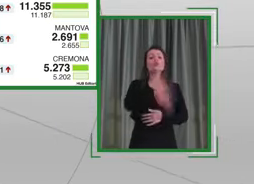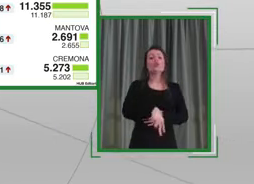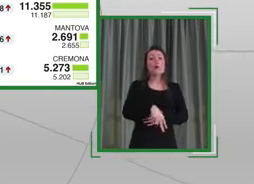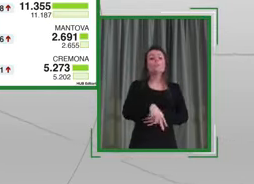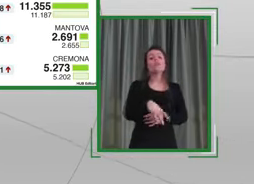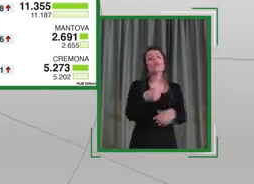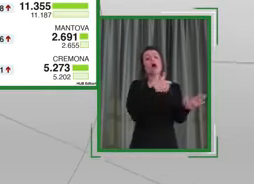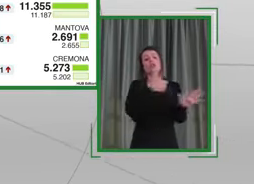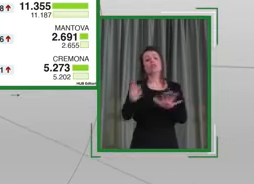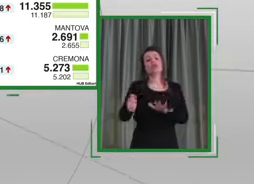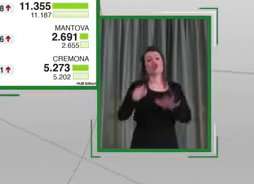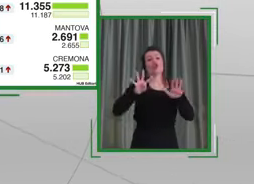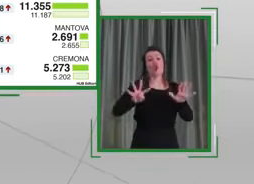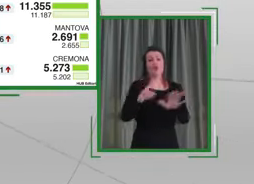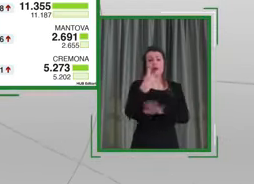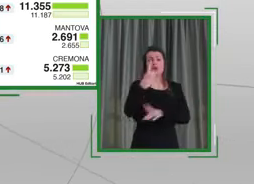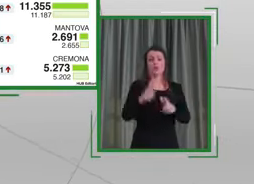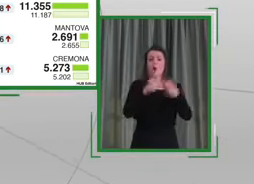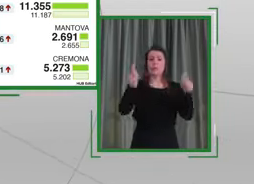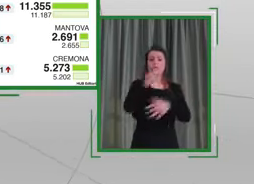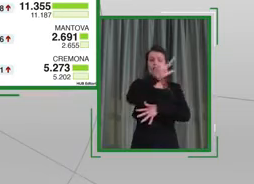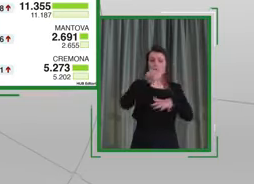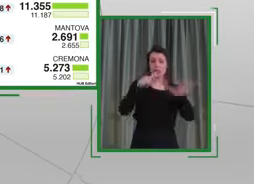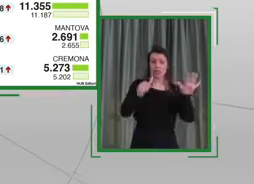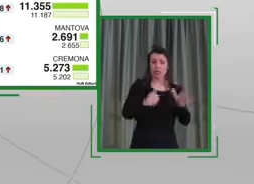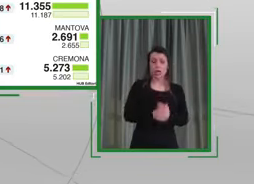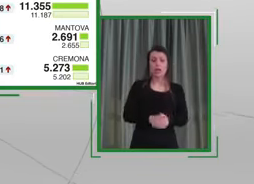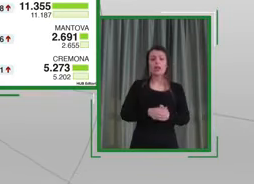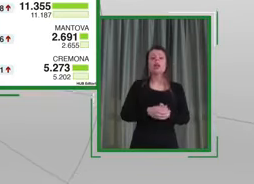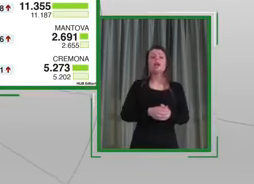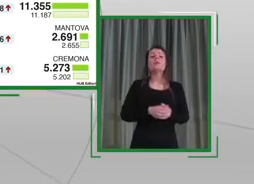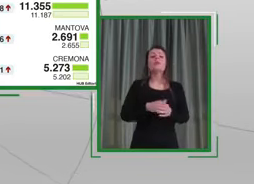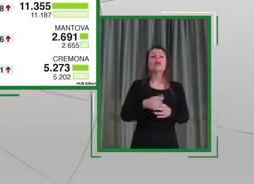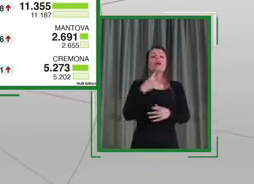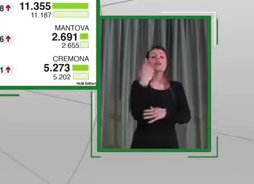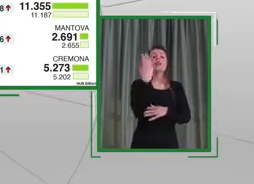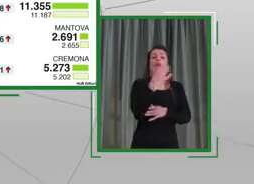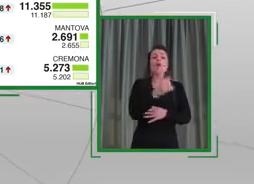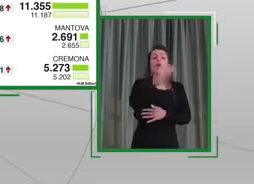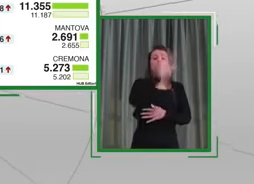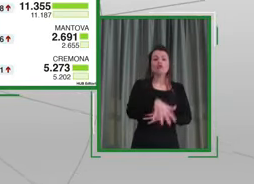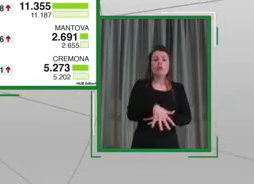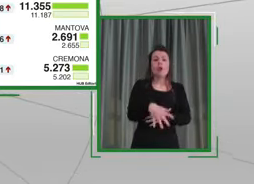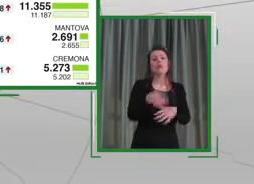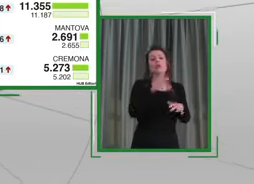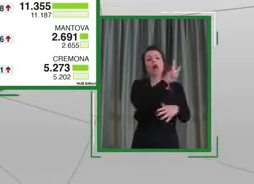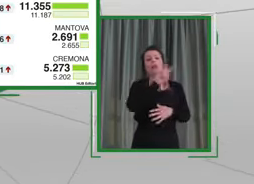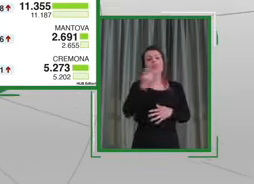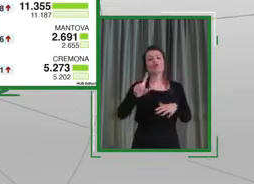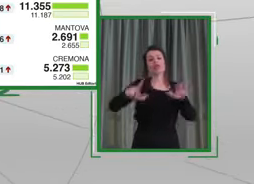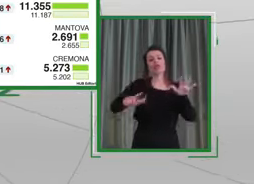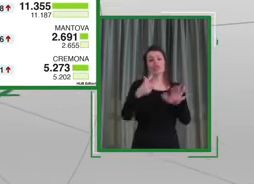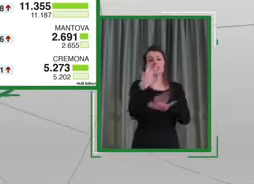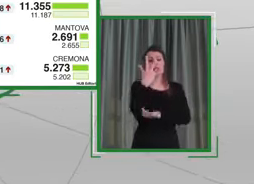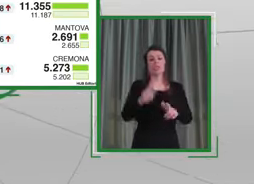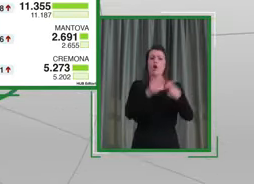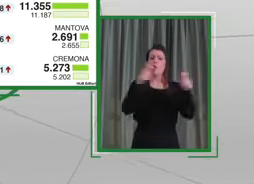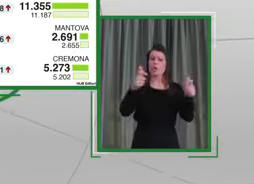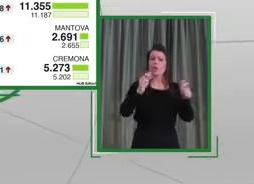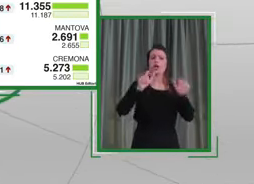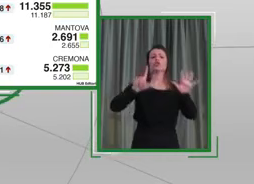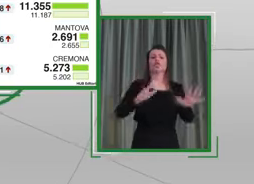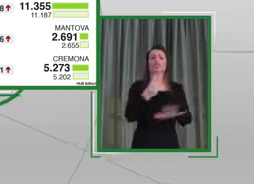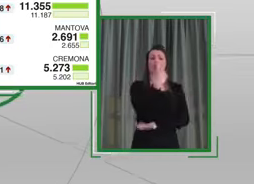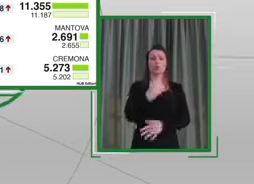2.691 più 36 e cremona 5.273 più 71